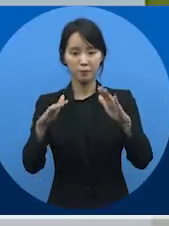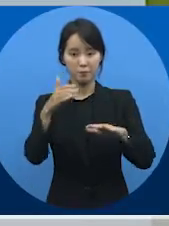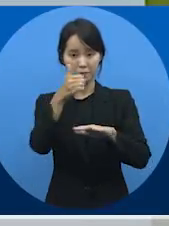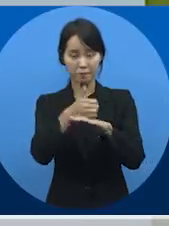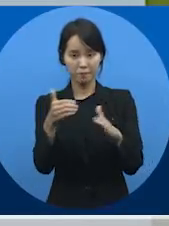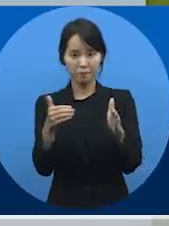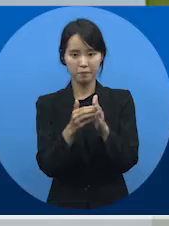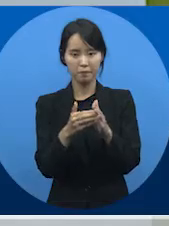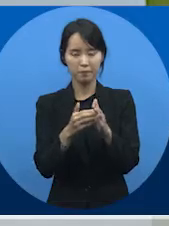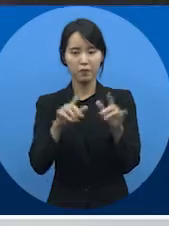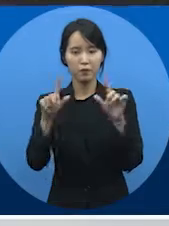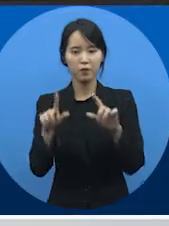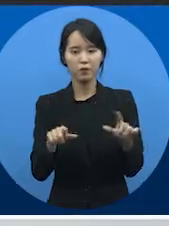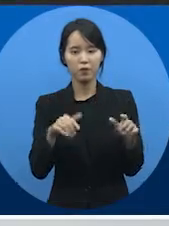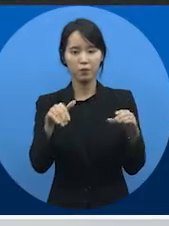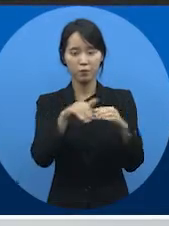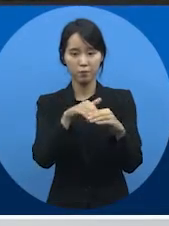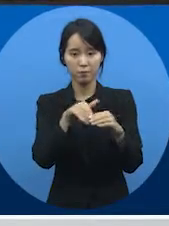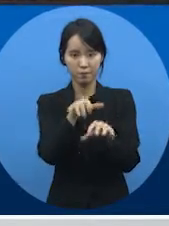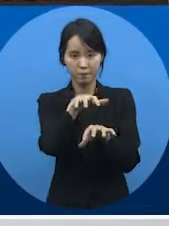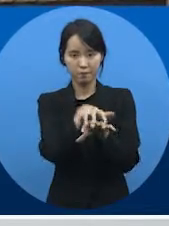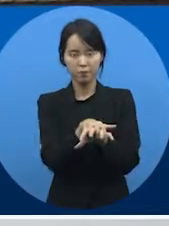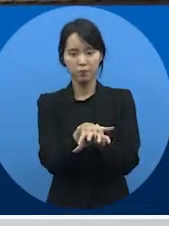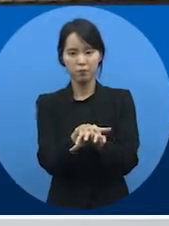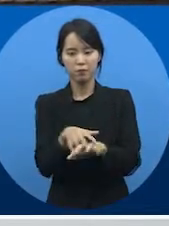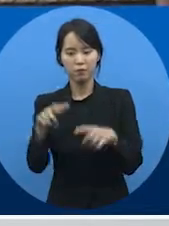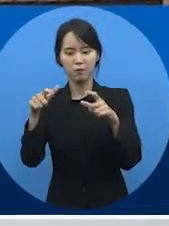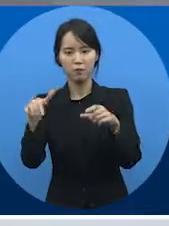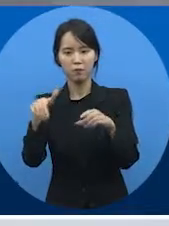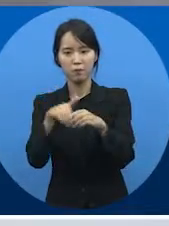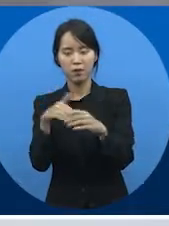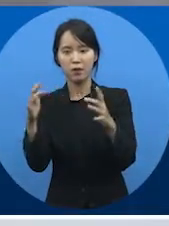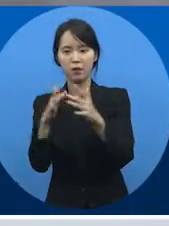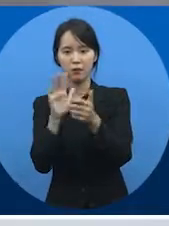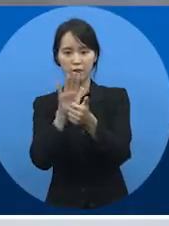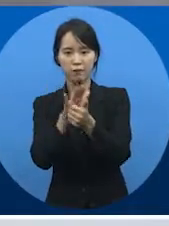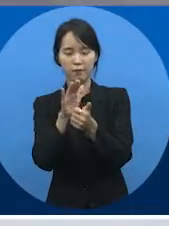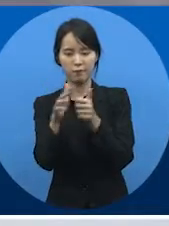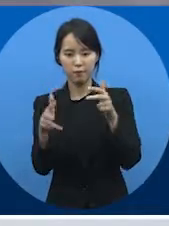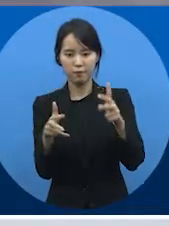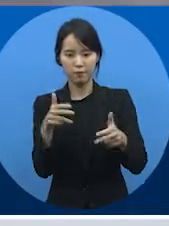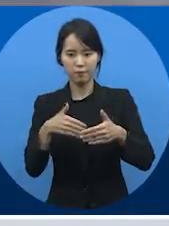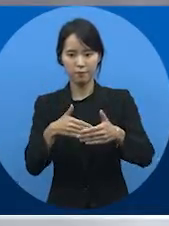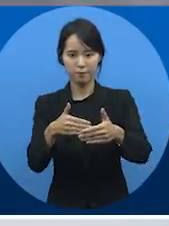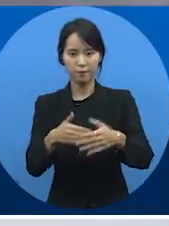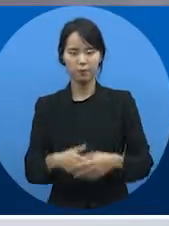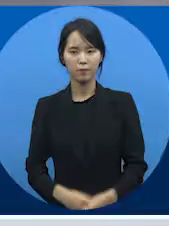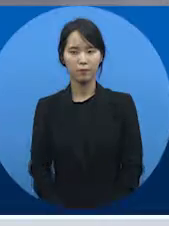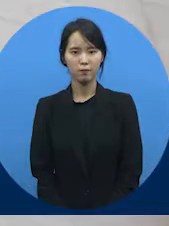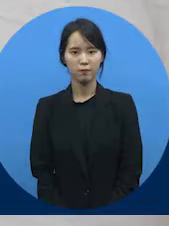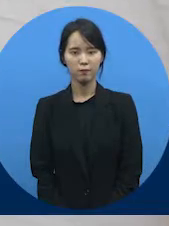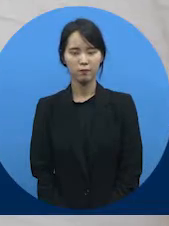동대문문화재단은 올해 말까지 생활문화협력체계 구축과 지역문화 네트워크 프로젝트 지원 사업을